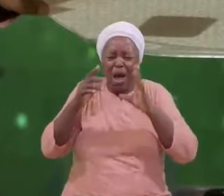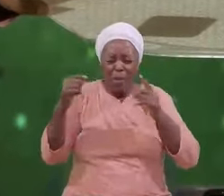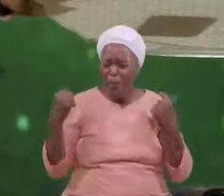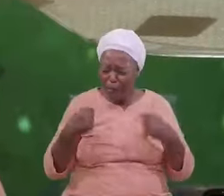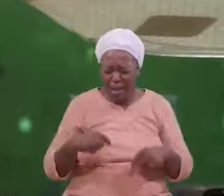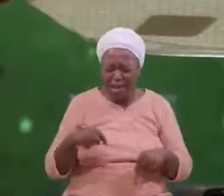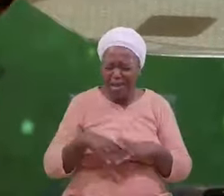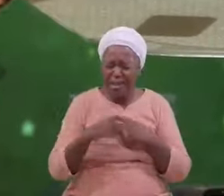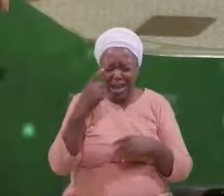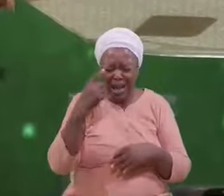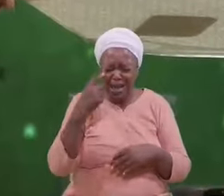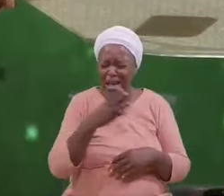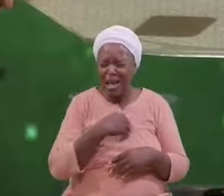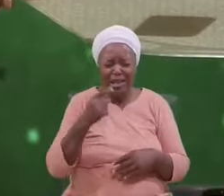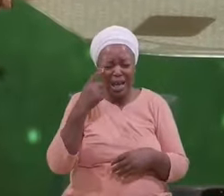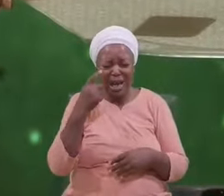et